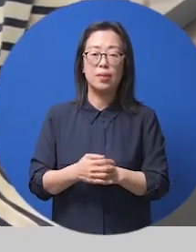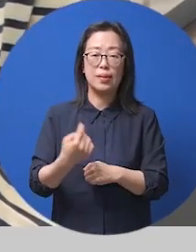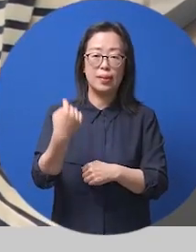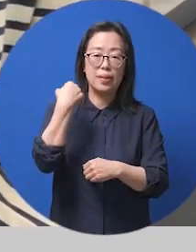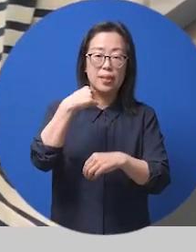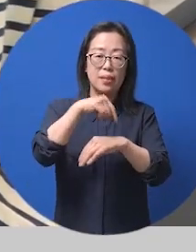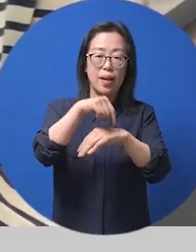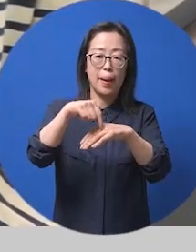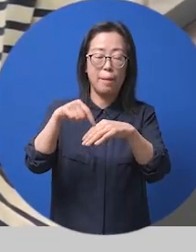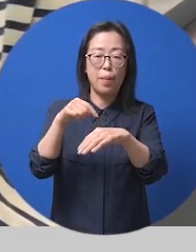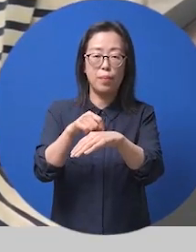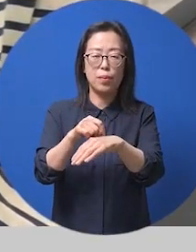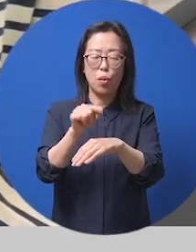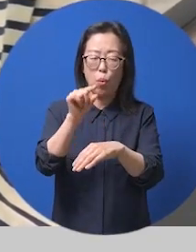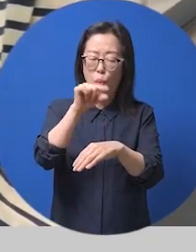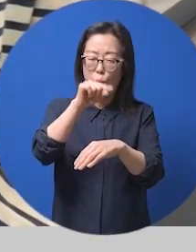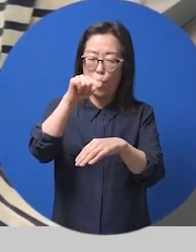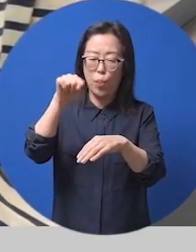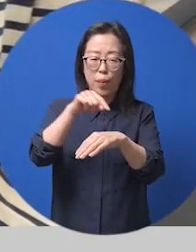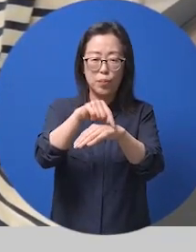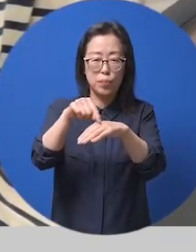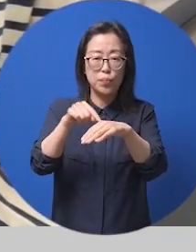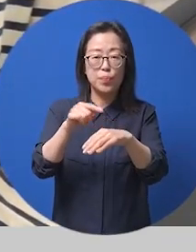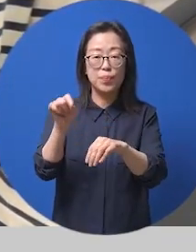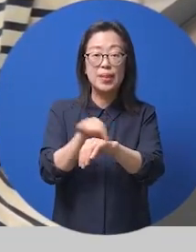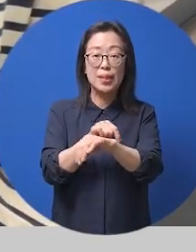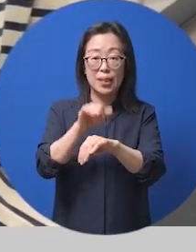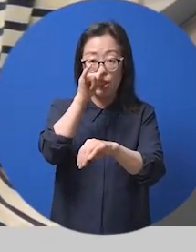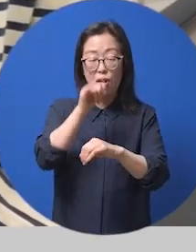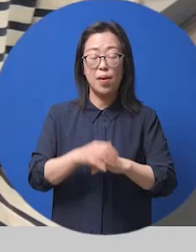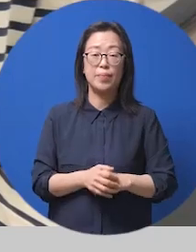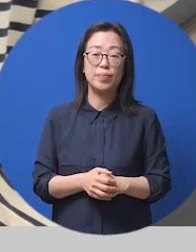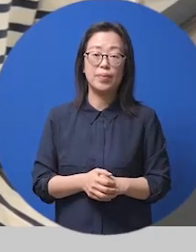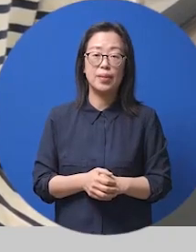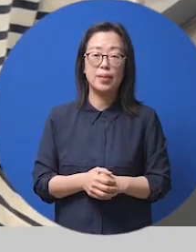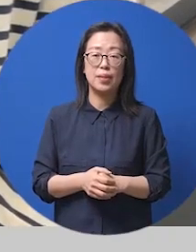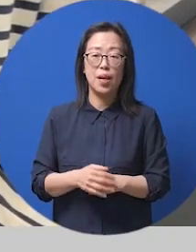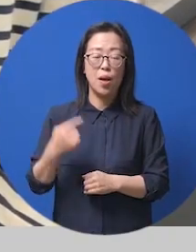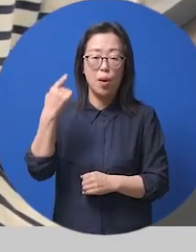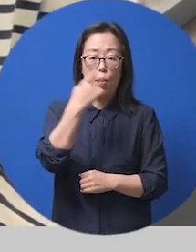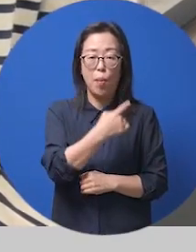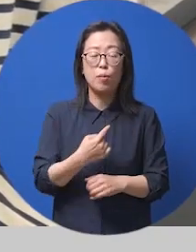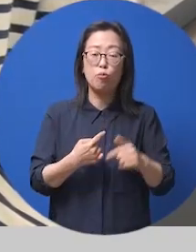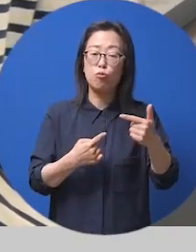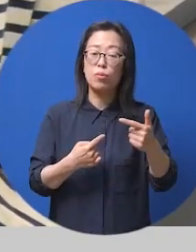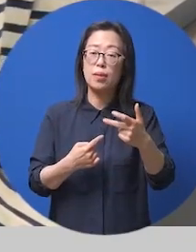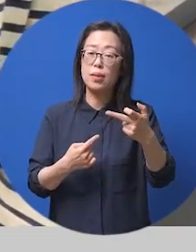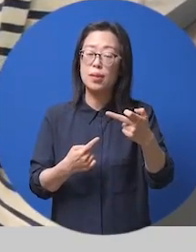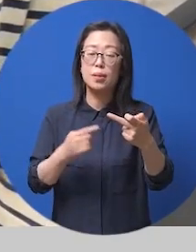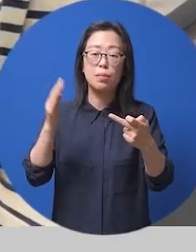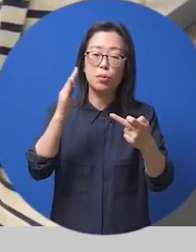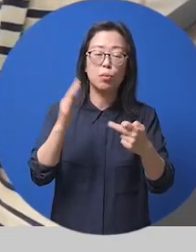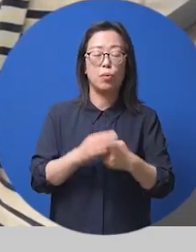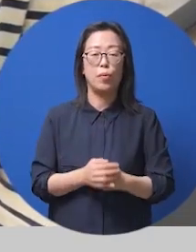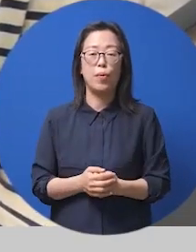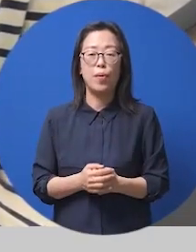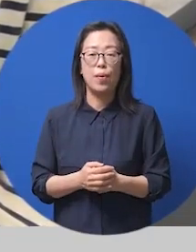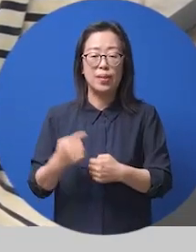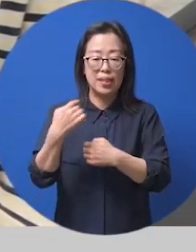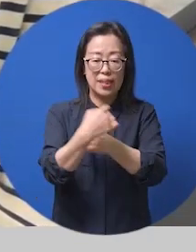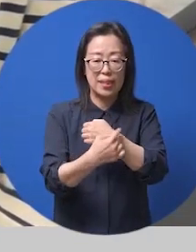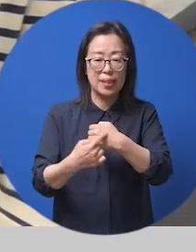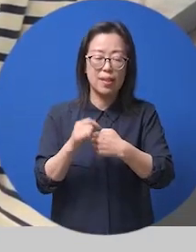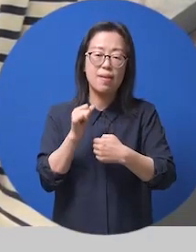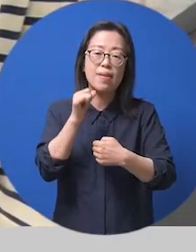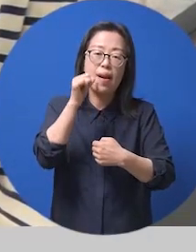등에 불규칙적이고 오돌토돌한 돌기가 나 있는 것이 특징입니다. 몸 길이는 6에서 12cm 정도이고 등